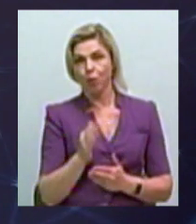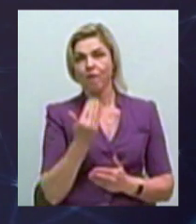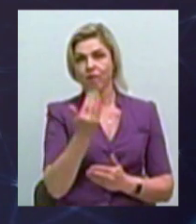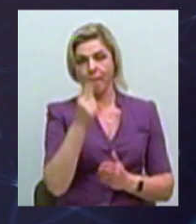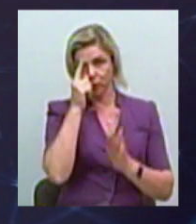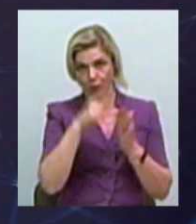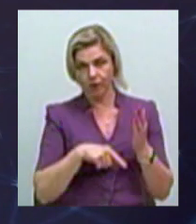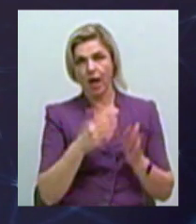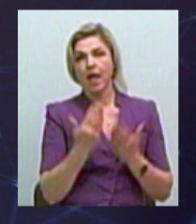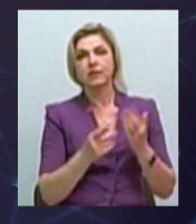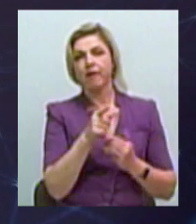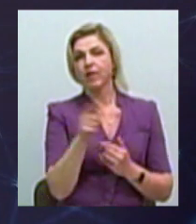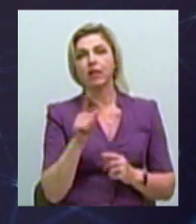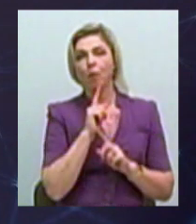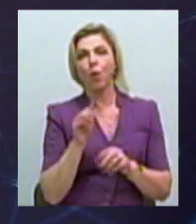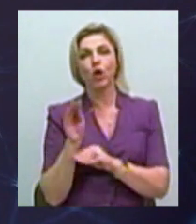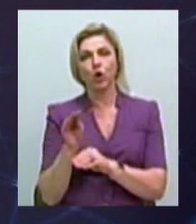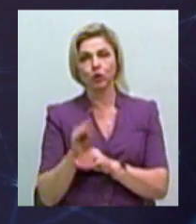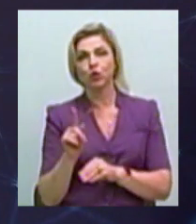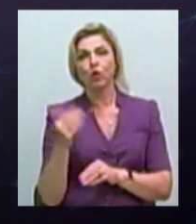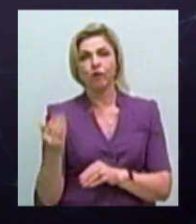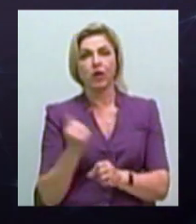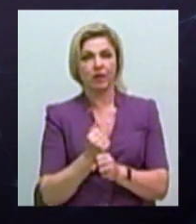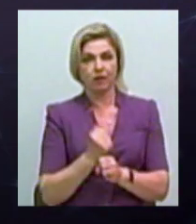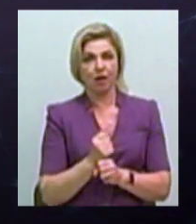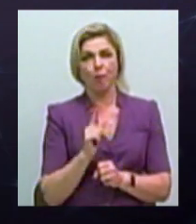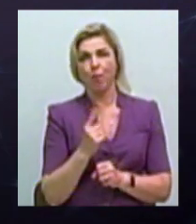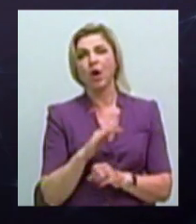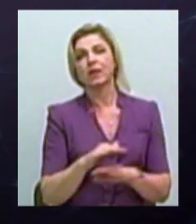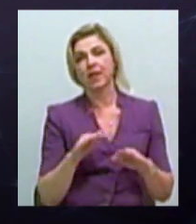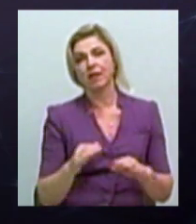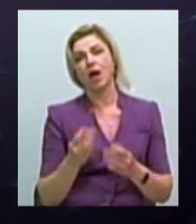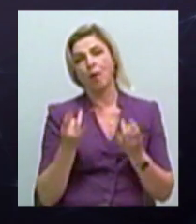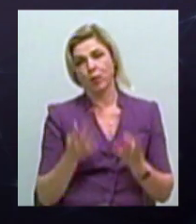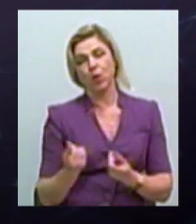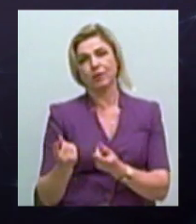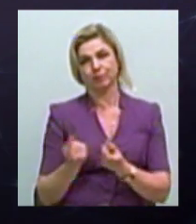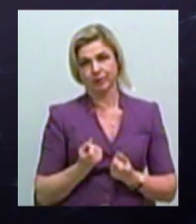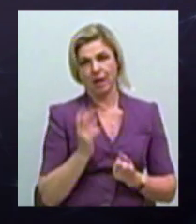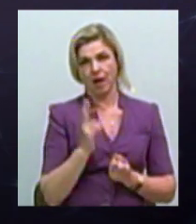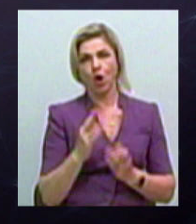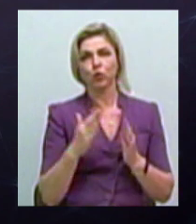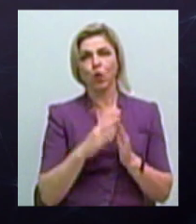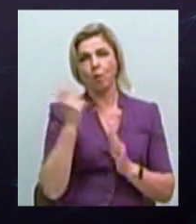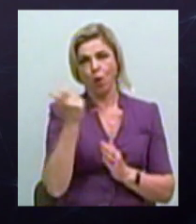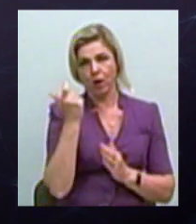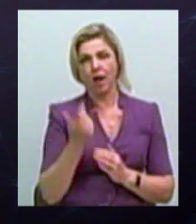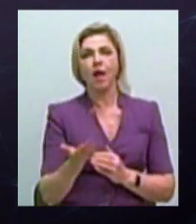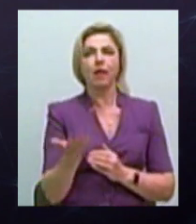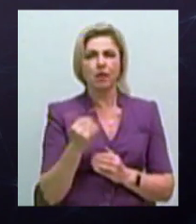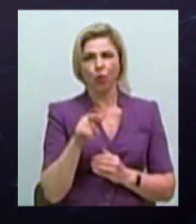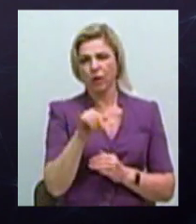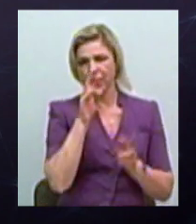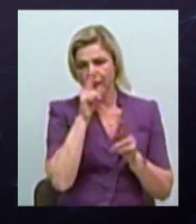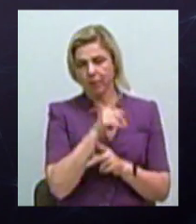ви її не будете критикувати під час того, що вона виконує, бо мало дитину просто взяти і долучити до хатніх справ, а потім казати «та дай сюди, у тебе не